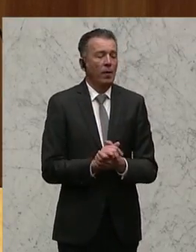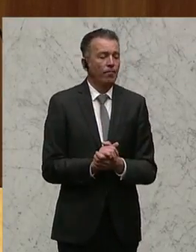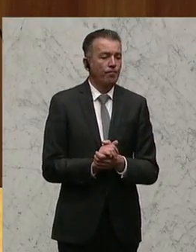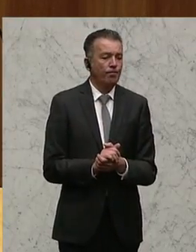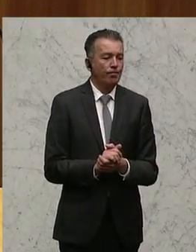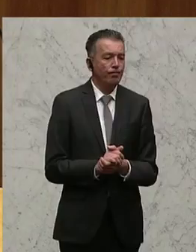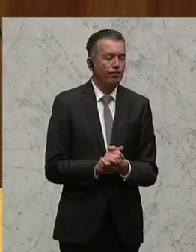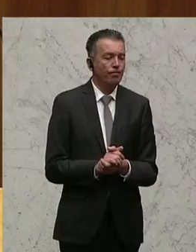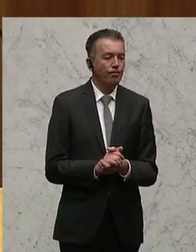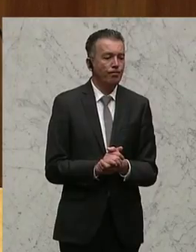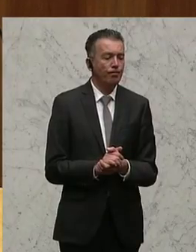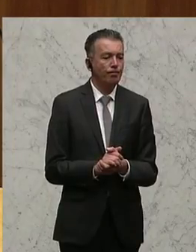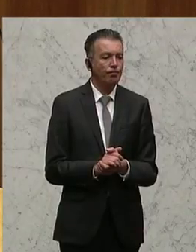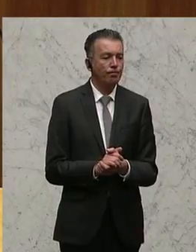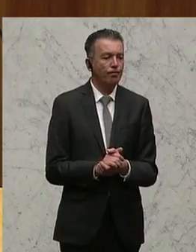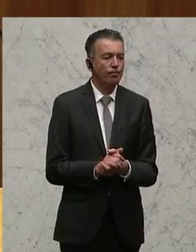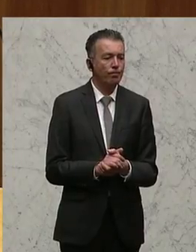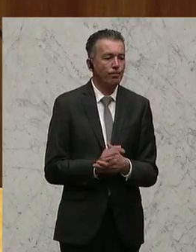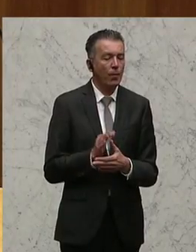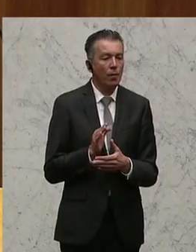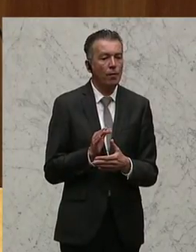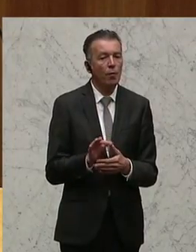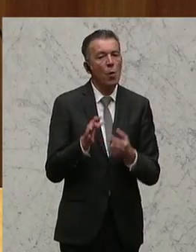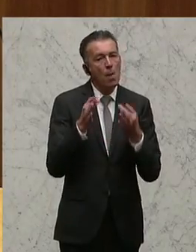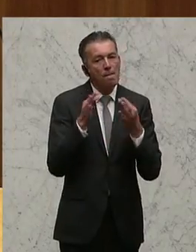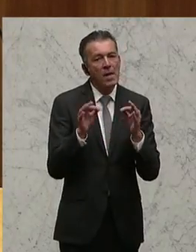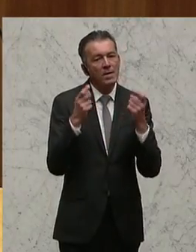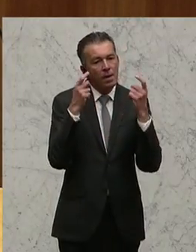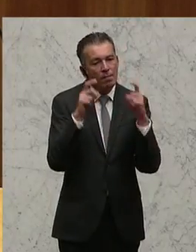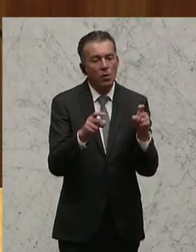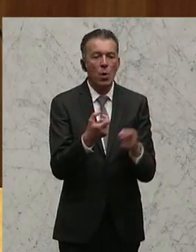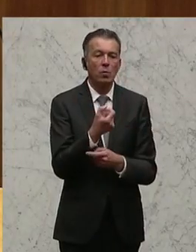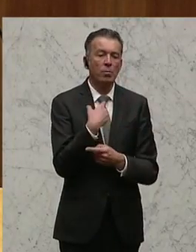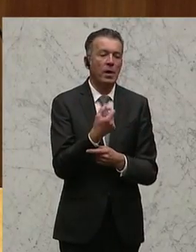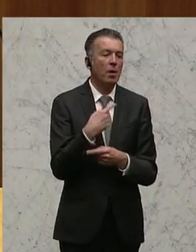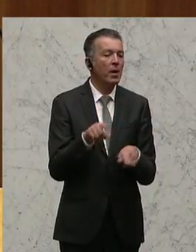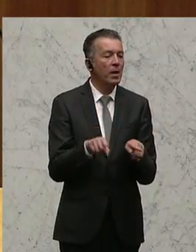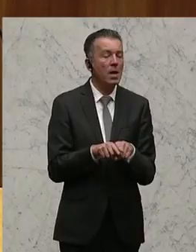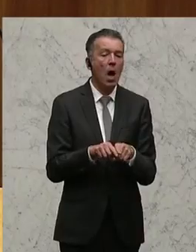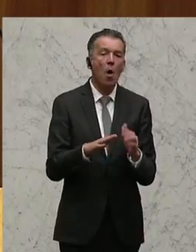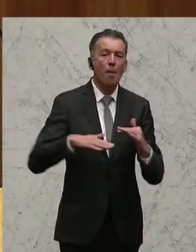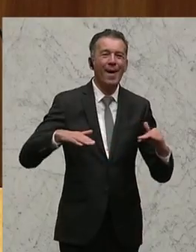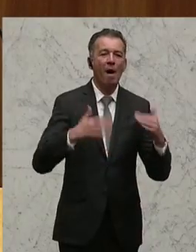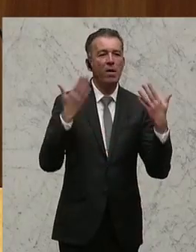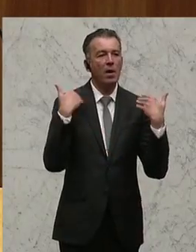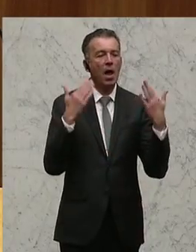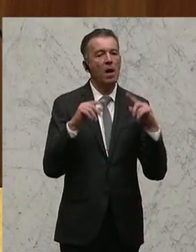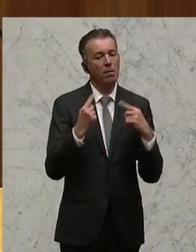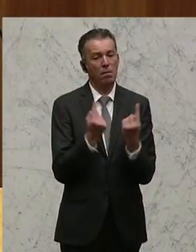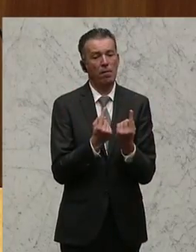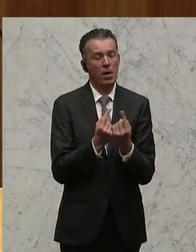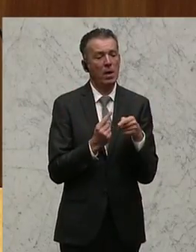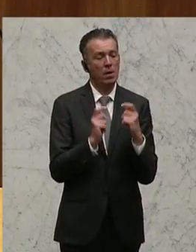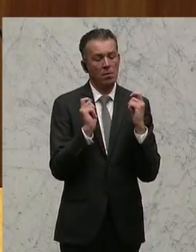Ja, im Interesse der besseren Versorgung mit Medikamenten, auch im ländlichen Raum, werden wir